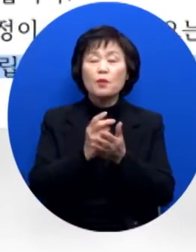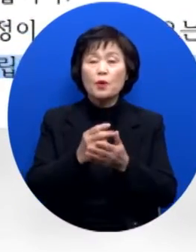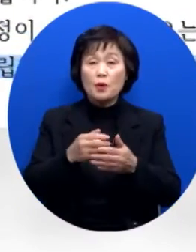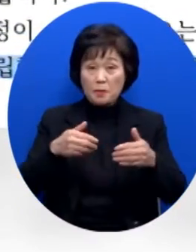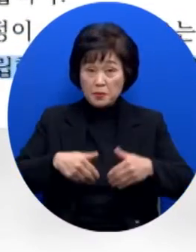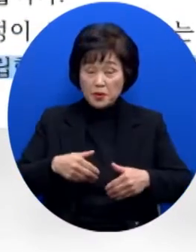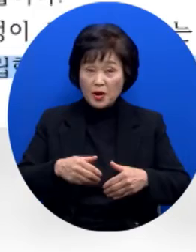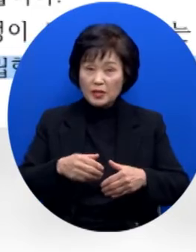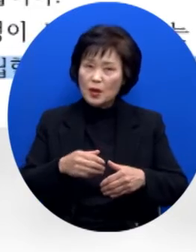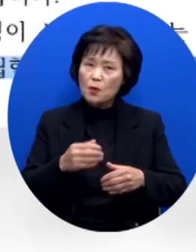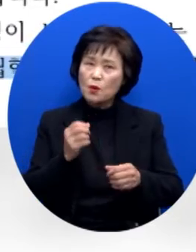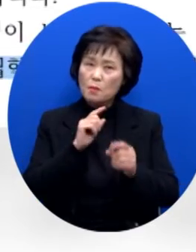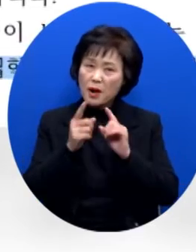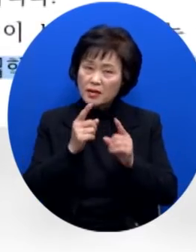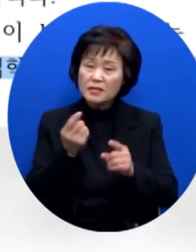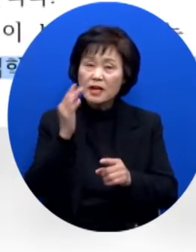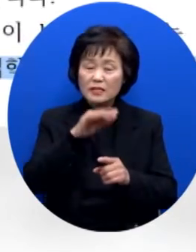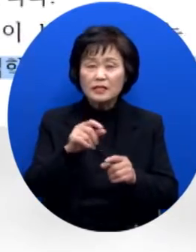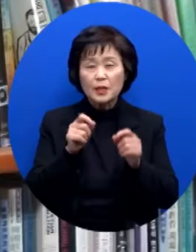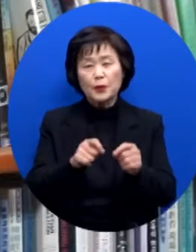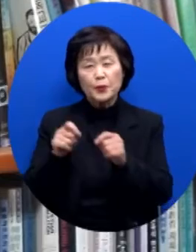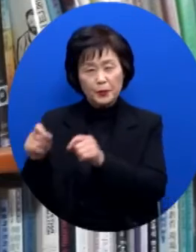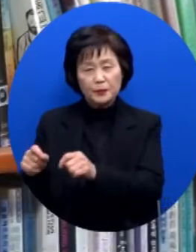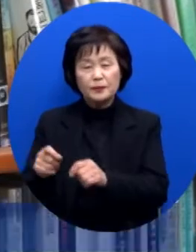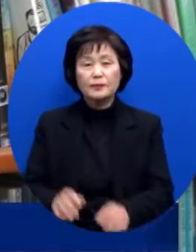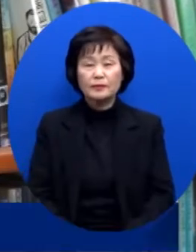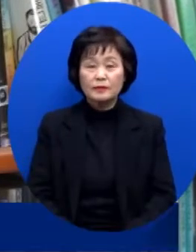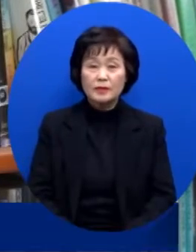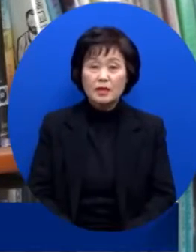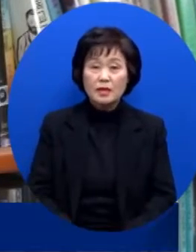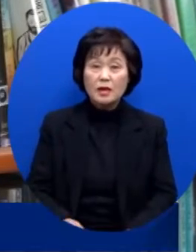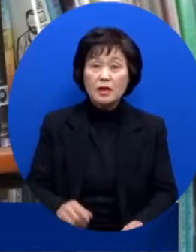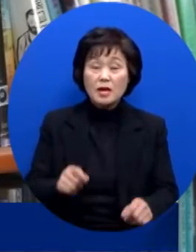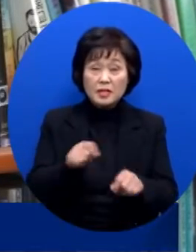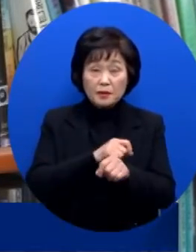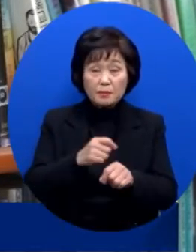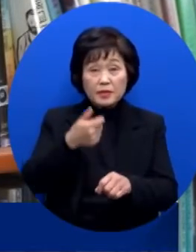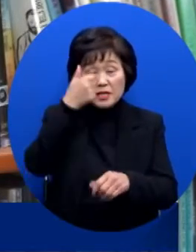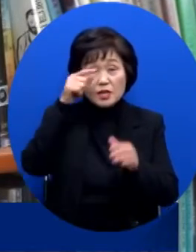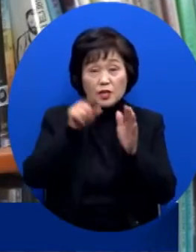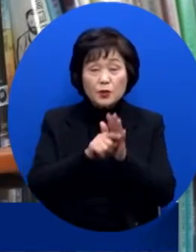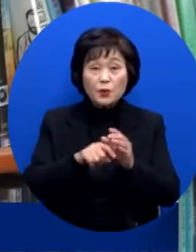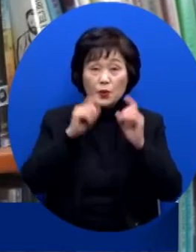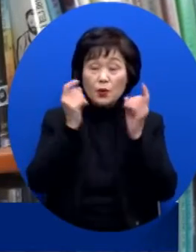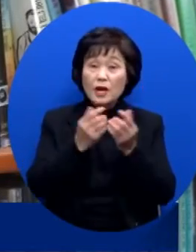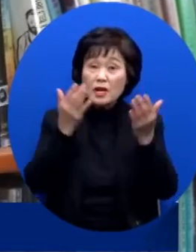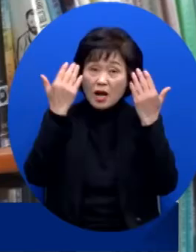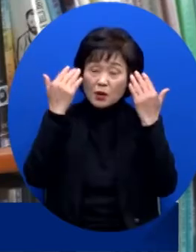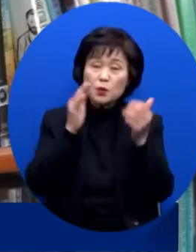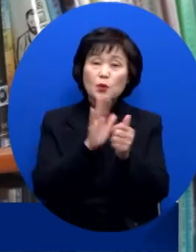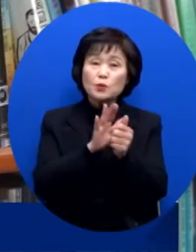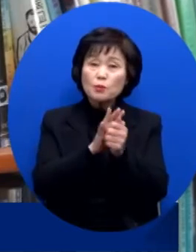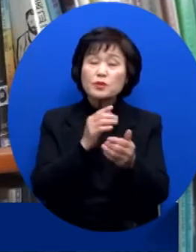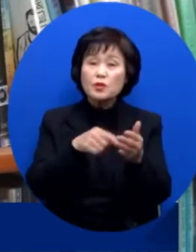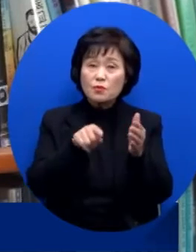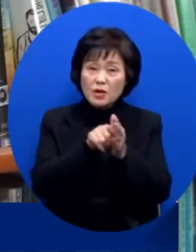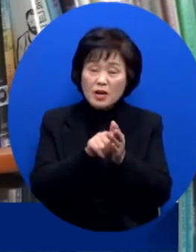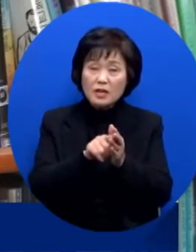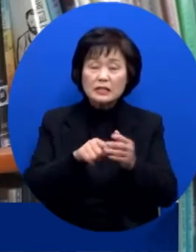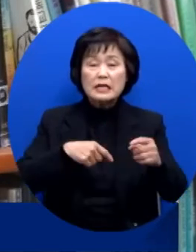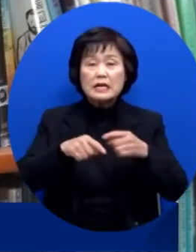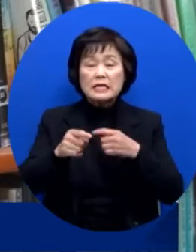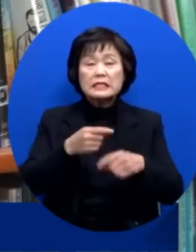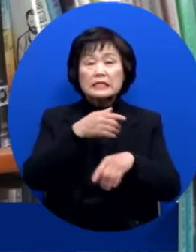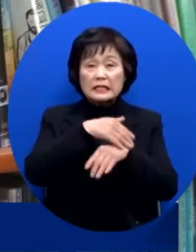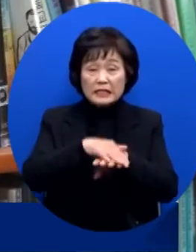답변을 위 보였습니다 삽입 바꿔 특별히 기독교 사립학교를 지원하기 위해서는 좀 정책적으로 이